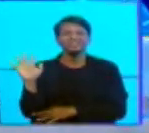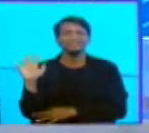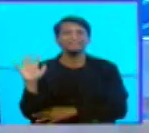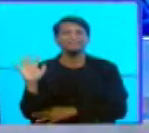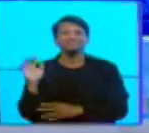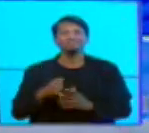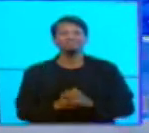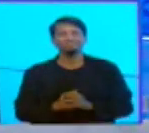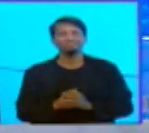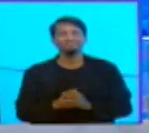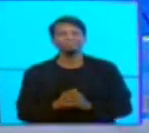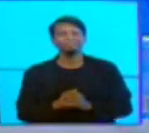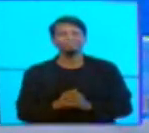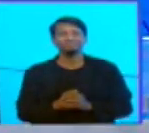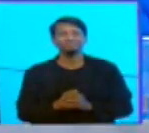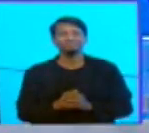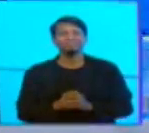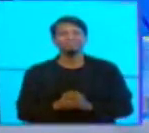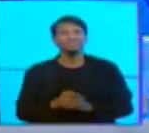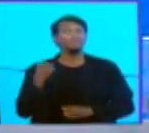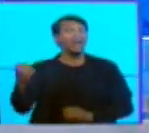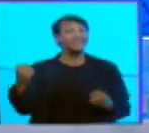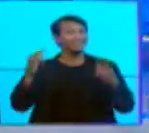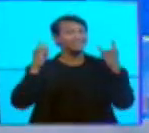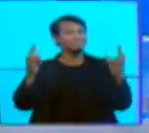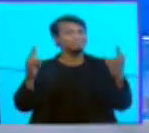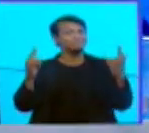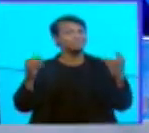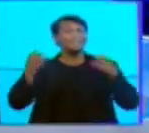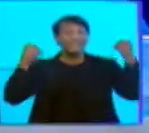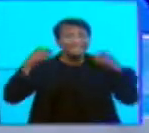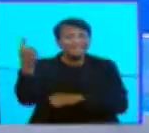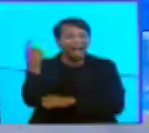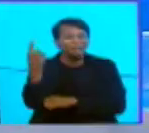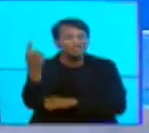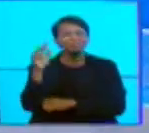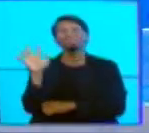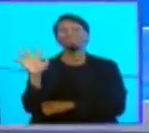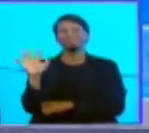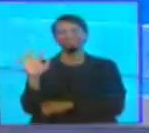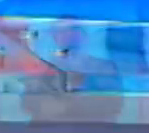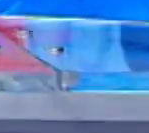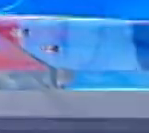Anda bepergian. Tetap semangat, tetap sehat, dan sampai jumpa.